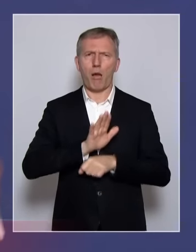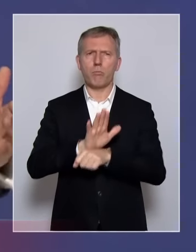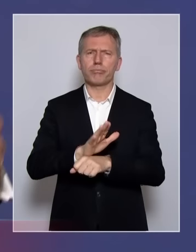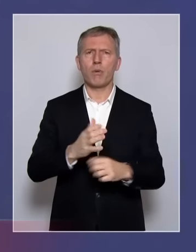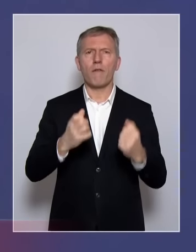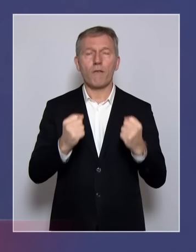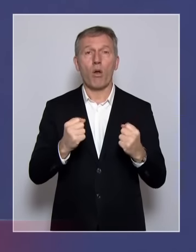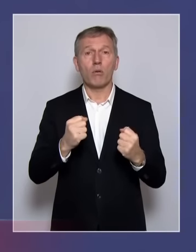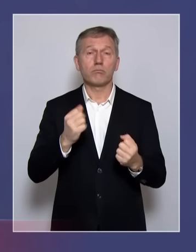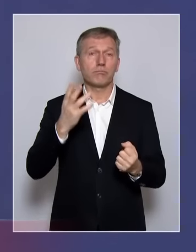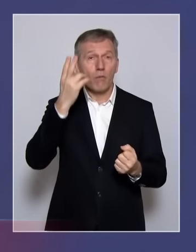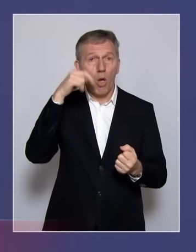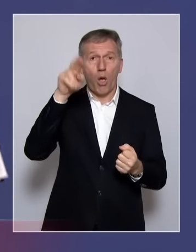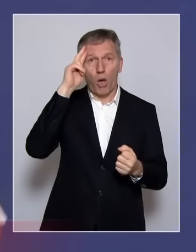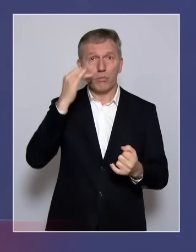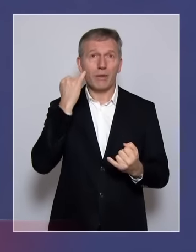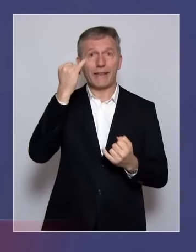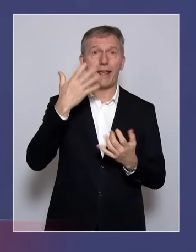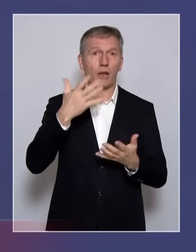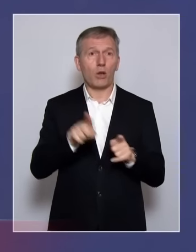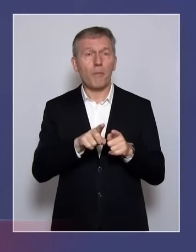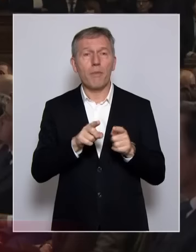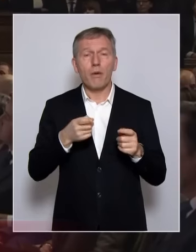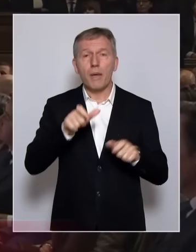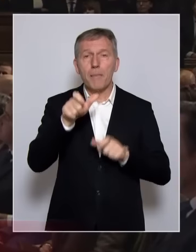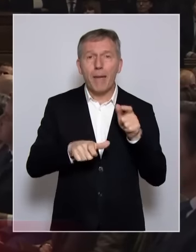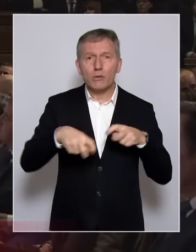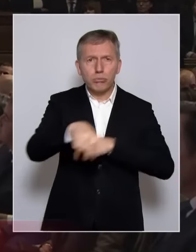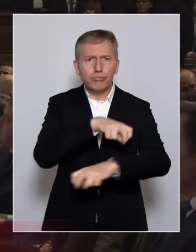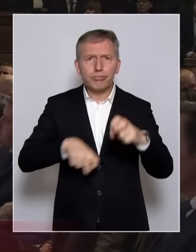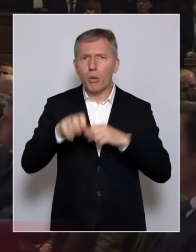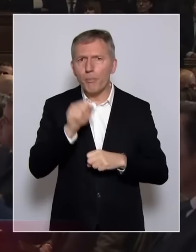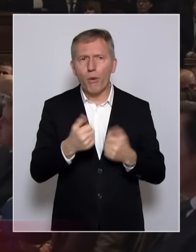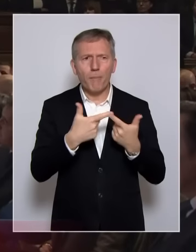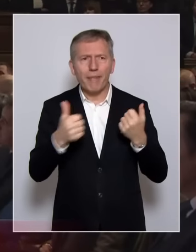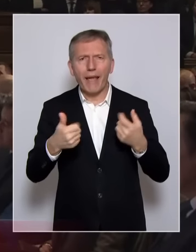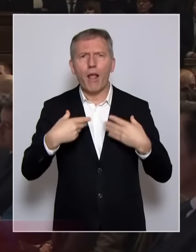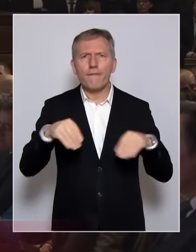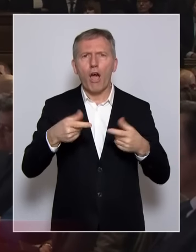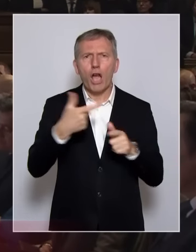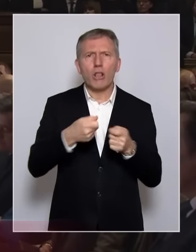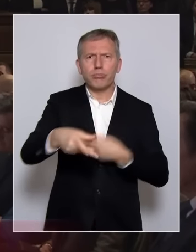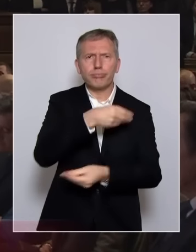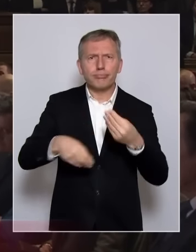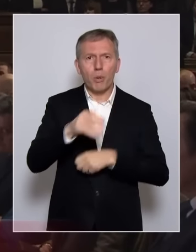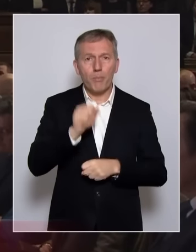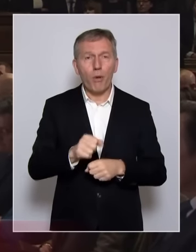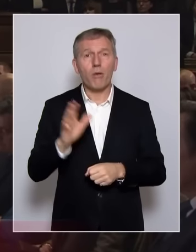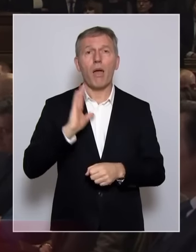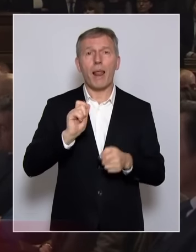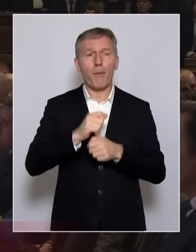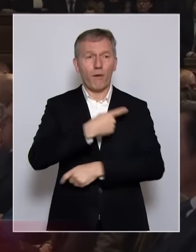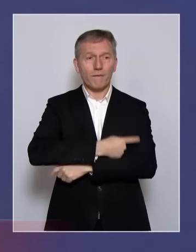L'Europe est une idée généreuse fondée sur la libre circulation des personnes et des biens. Parfois, elle avait oublié d'assumer et de protéger ses frontières